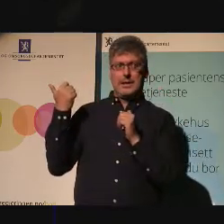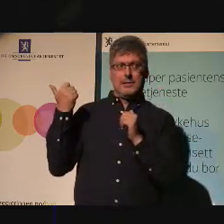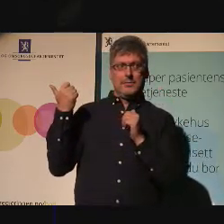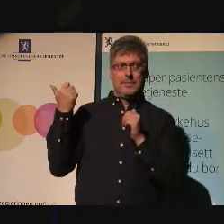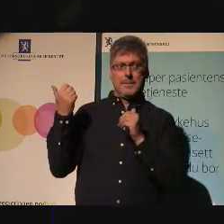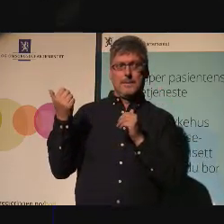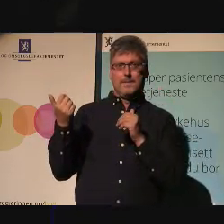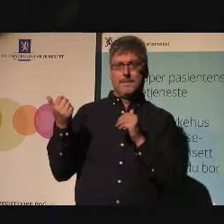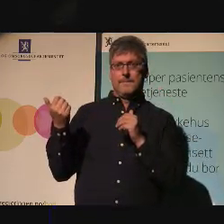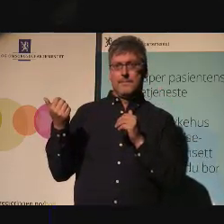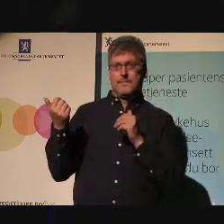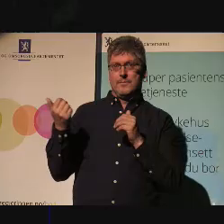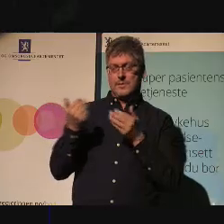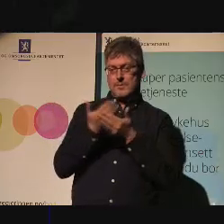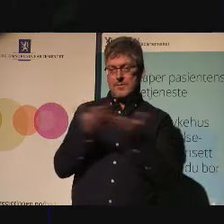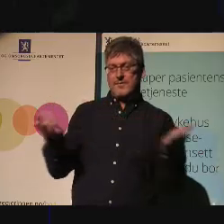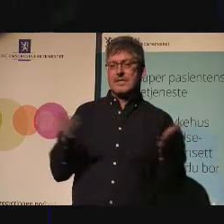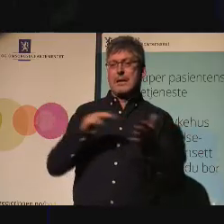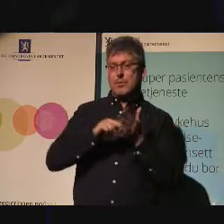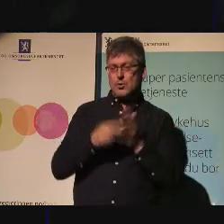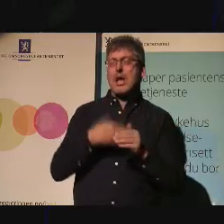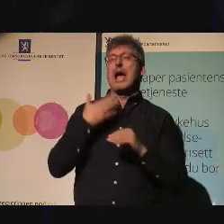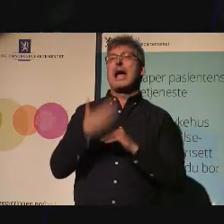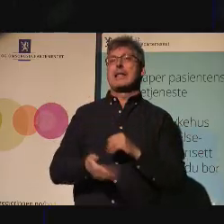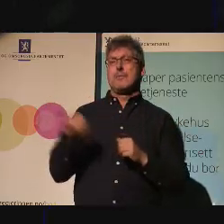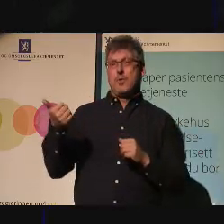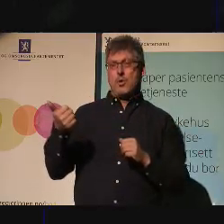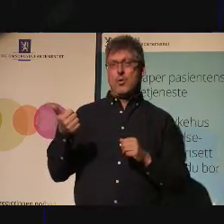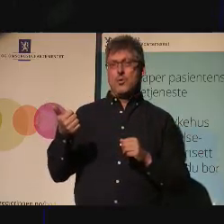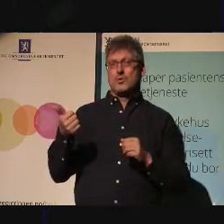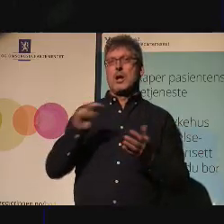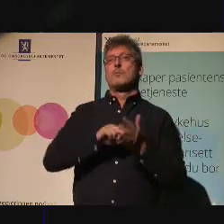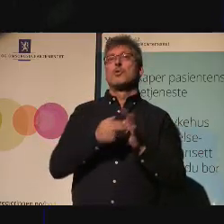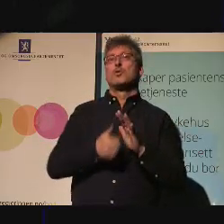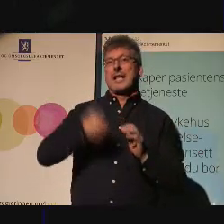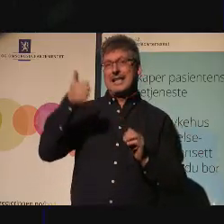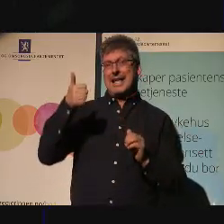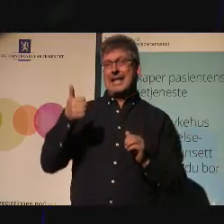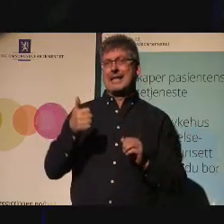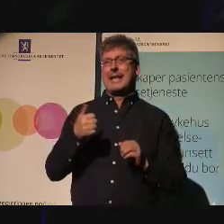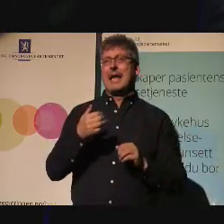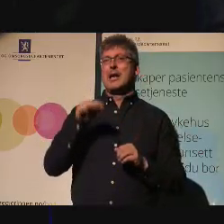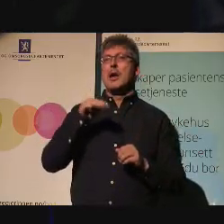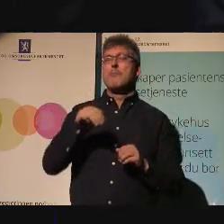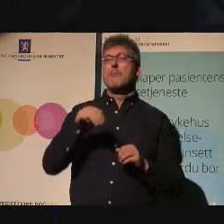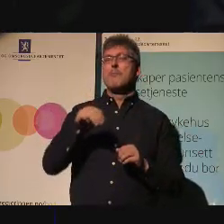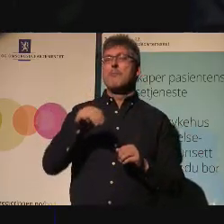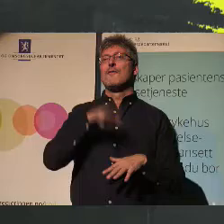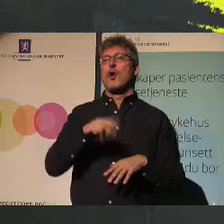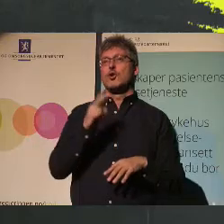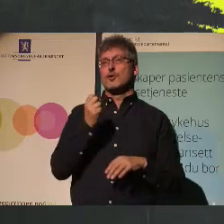prosjektet, og deretter gir vi ordet til prosjektleder Martin Fossmo. Vær så god.